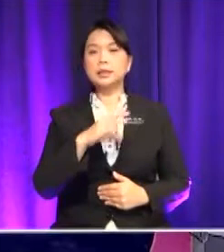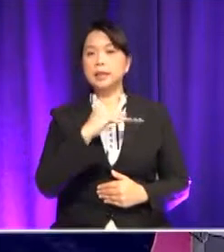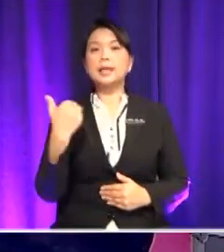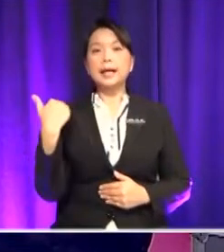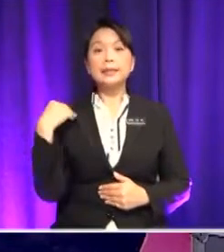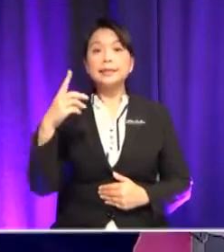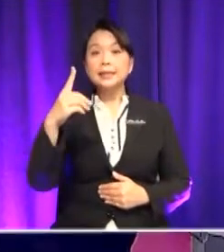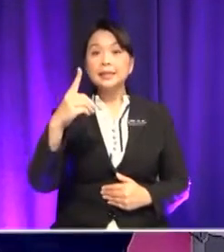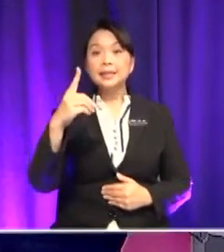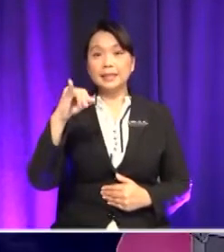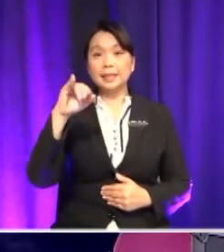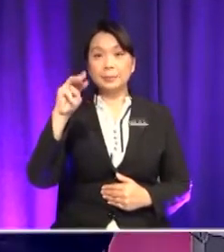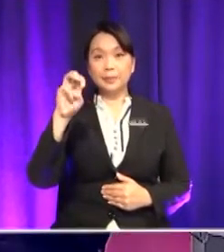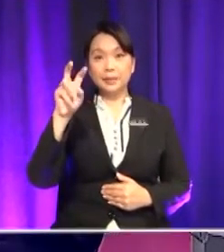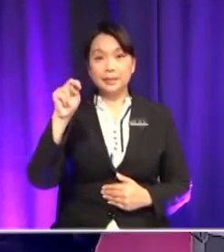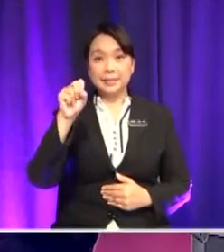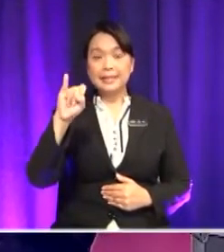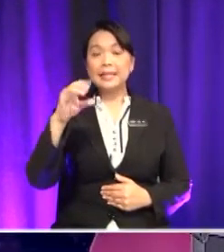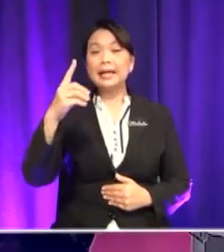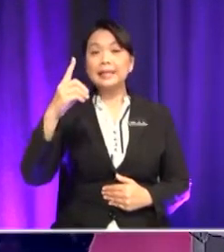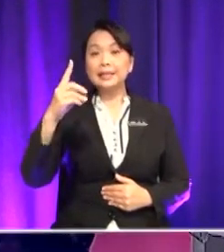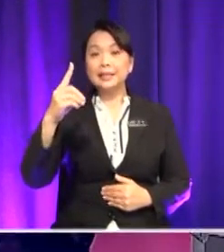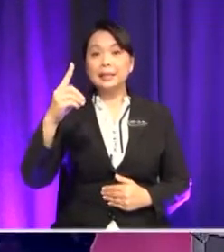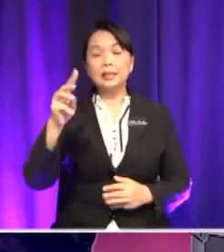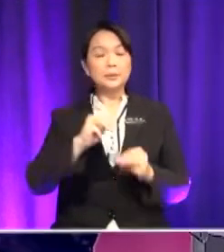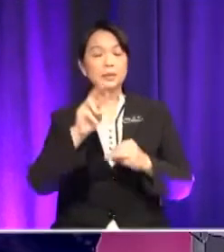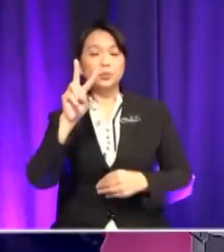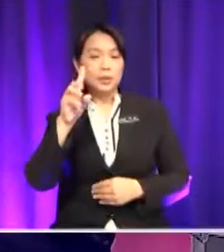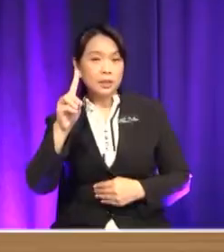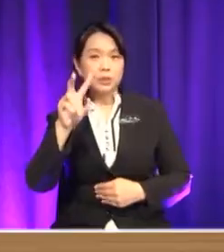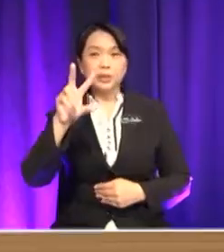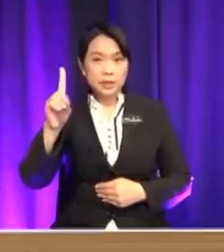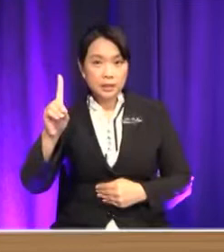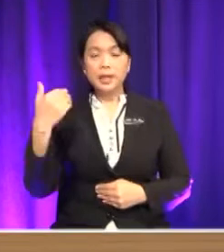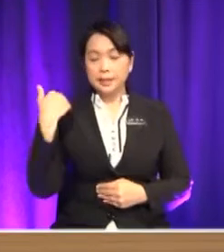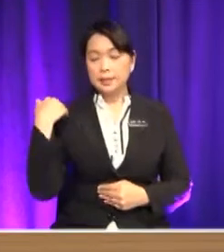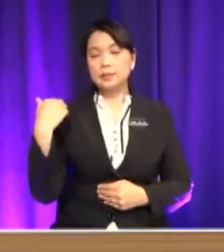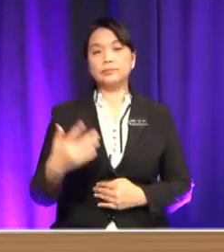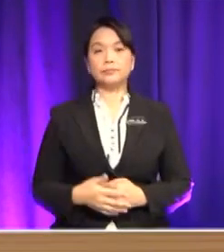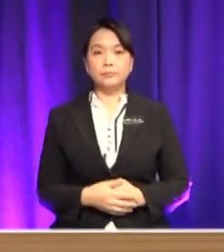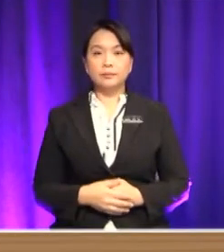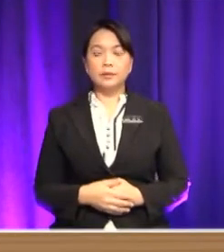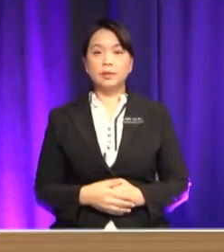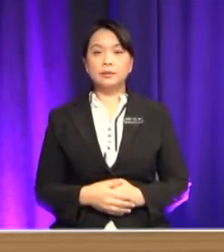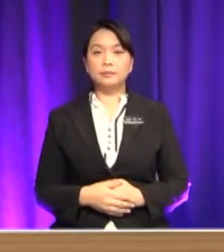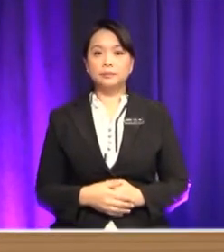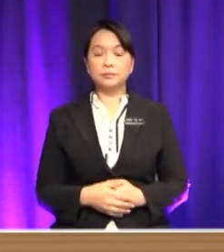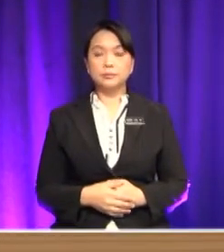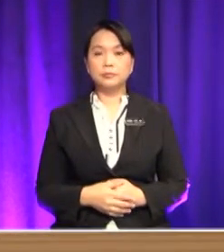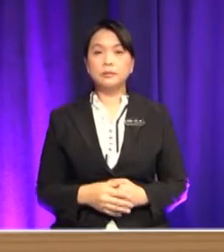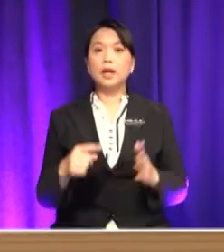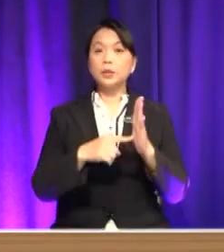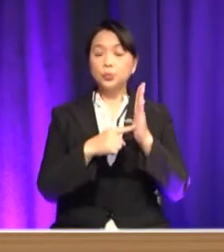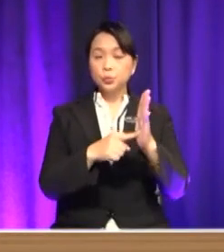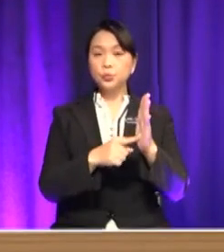boleh lihat dia punya gambar di sebelah. Okey, di sini ada ditunjukkan ada arrow kiri, kanan, depan